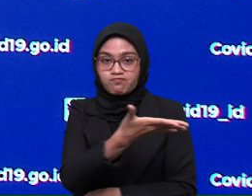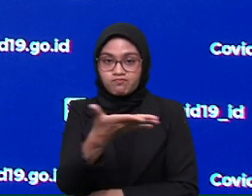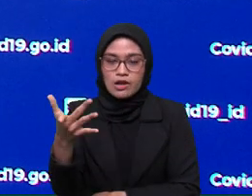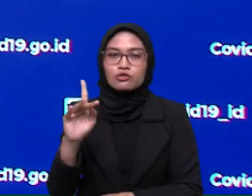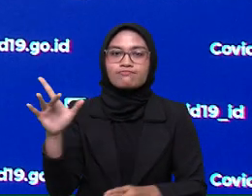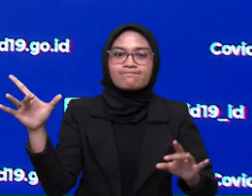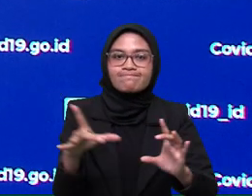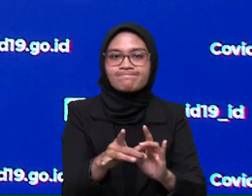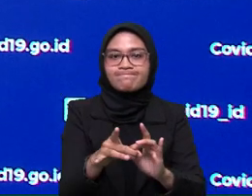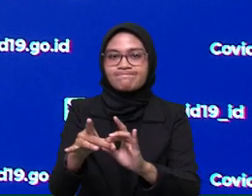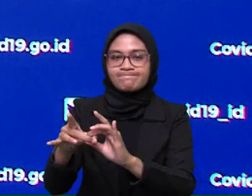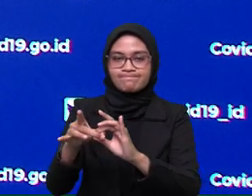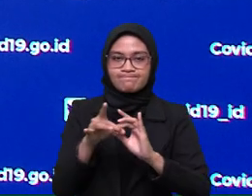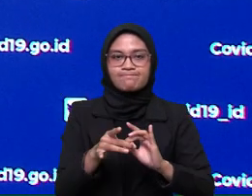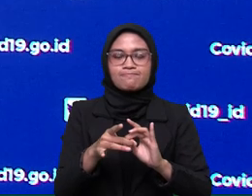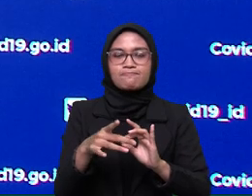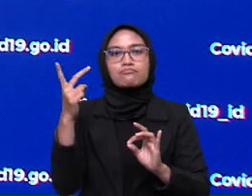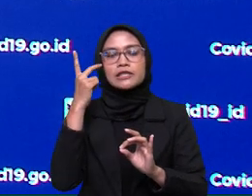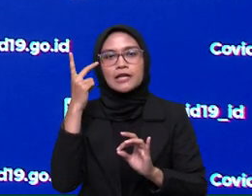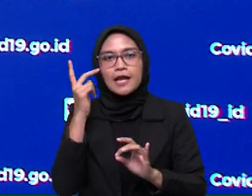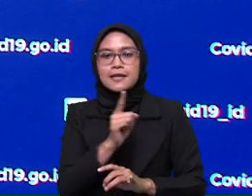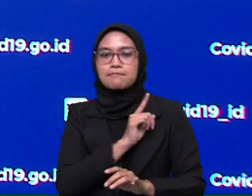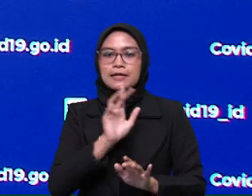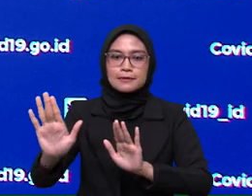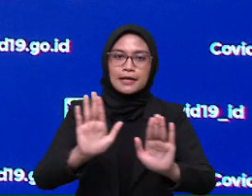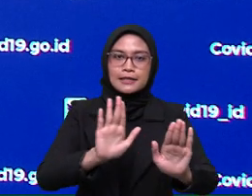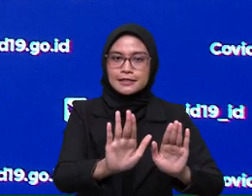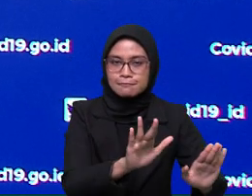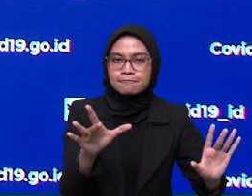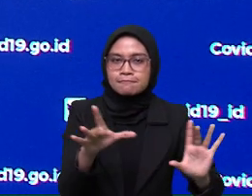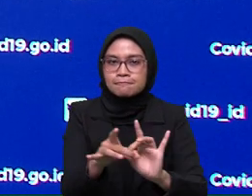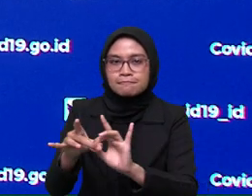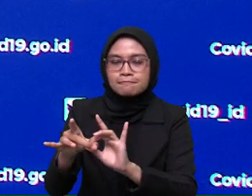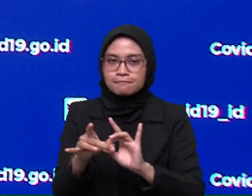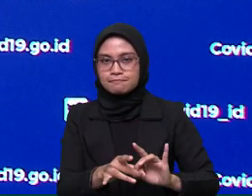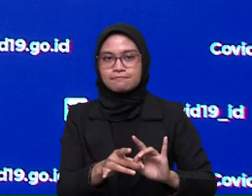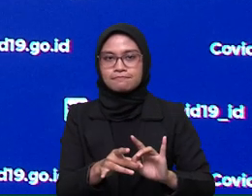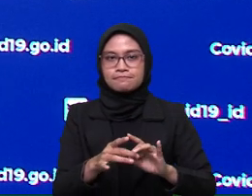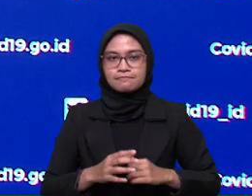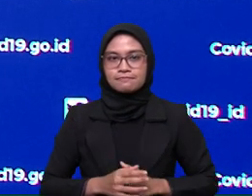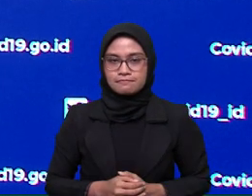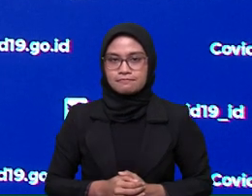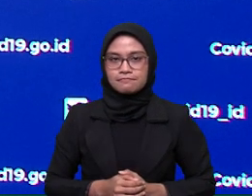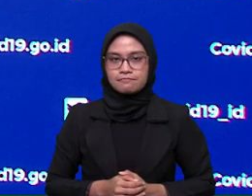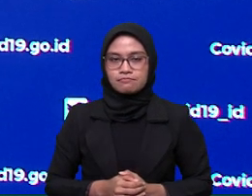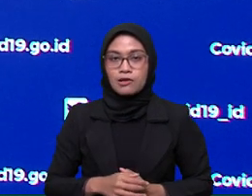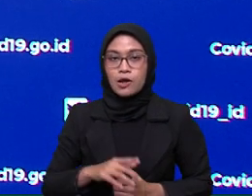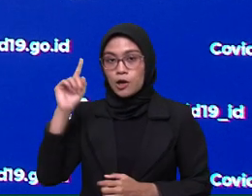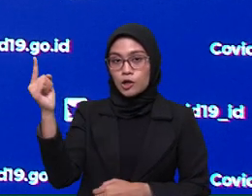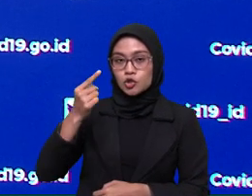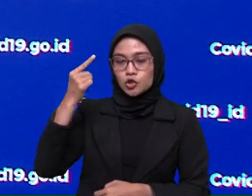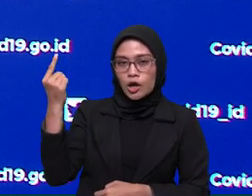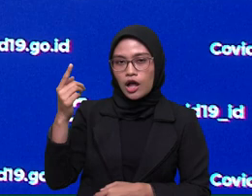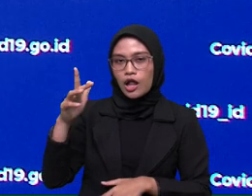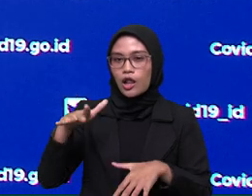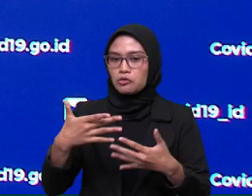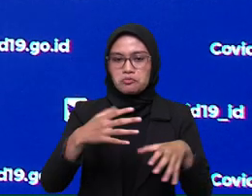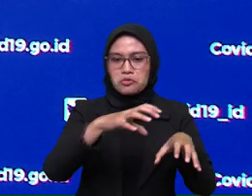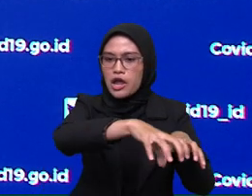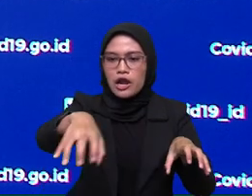kembali menekan kasus positif oleh seluruh lapisan masyarakat dan pemerintah dari mulai tingkat nasional Hai hingga